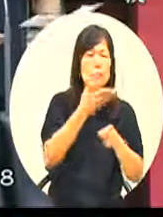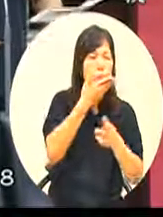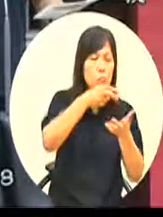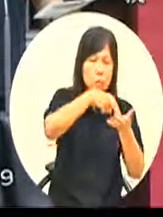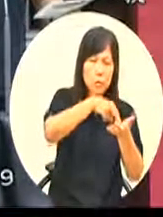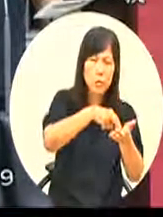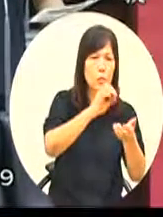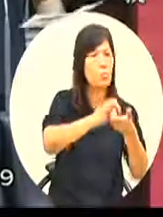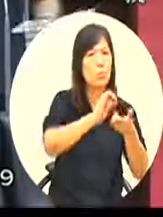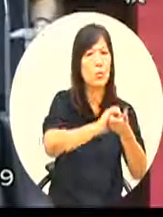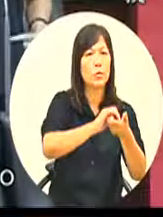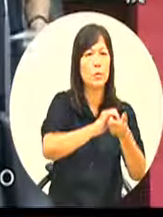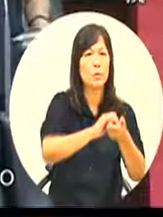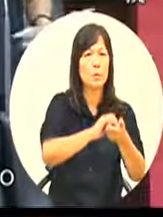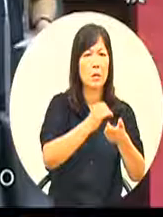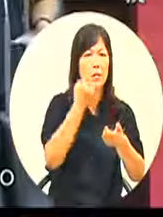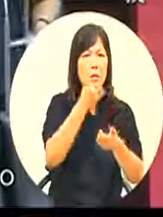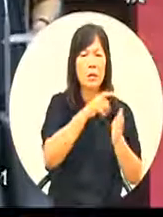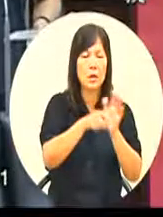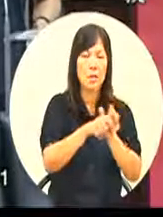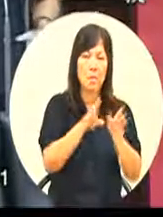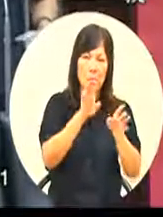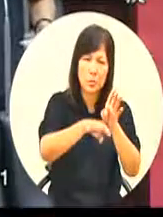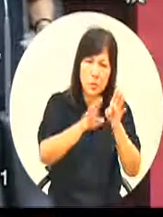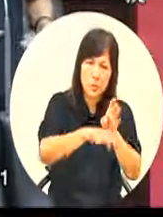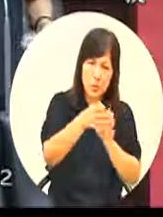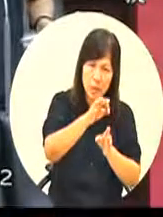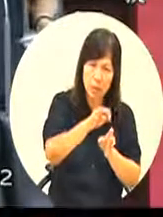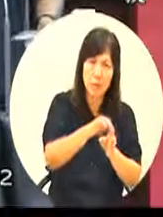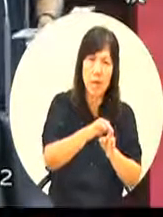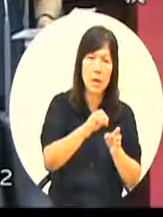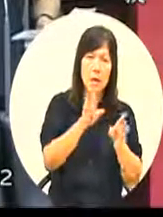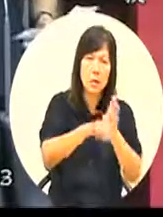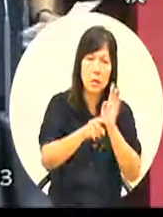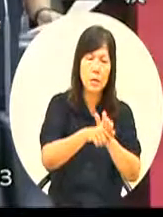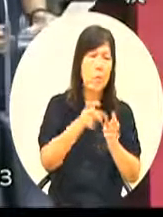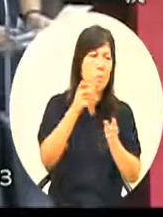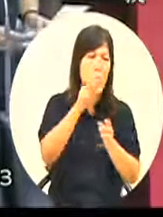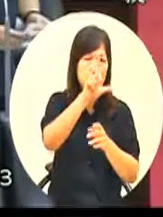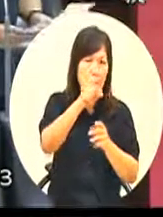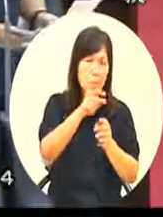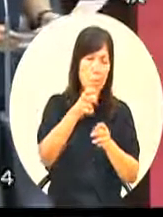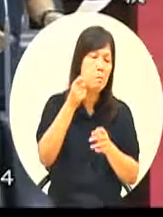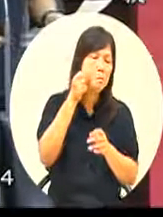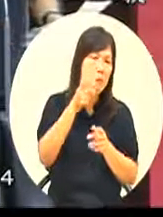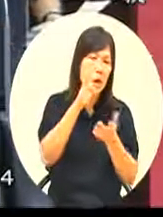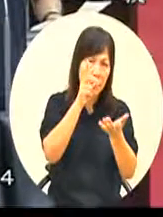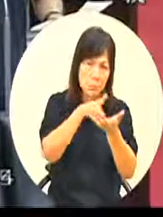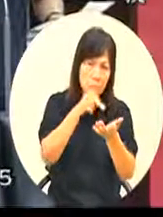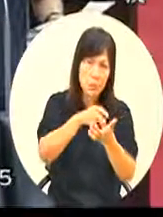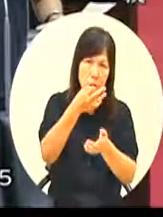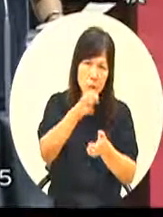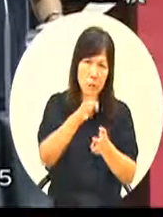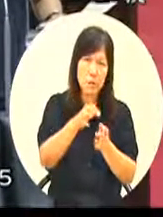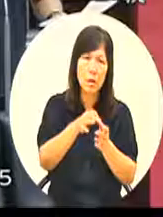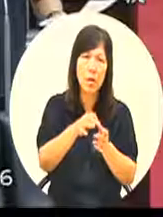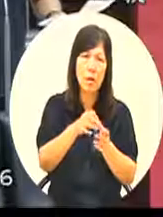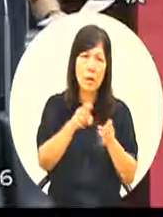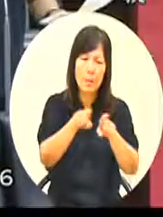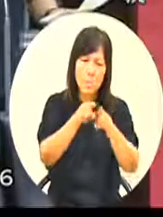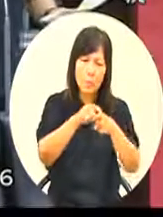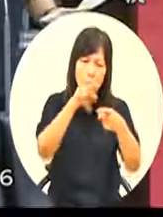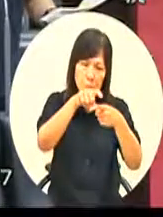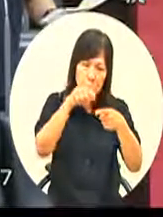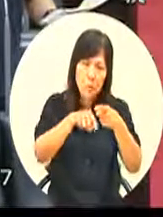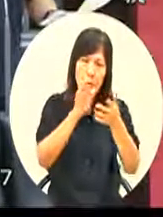定了，私立幼稚园你可能有一个注册费，注册费之后有一个月费，平均下来大概比较少，